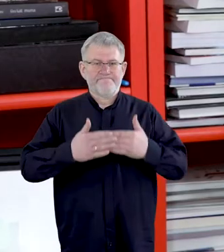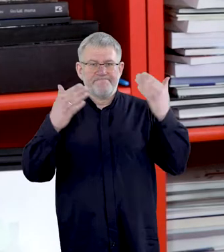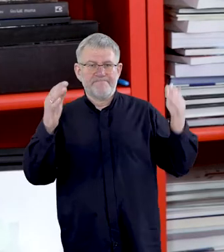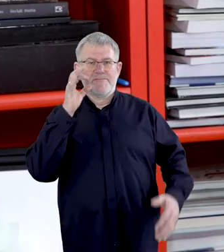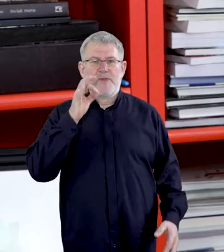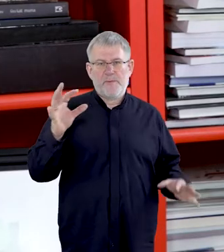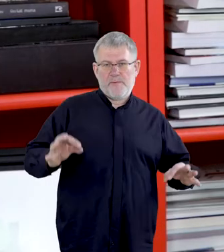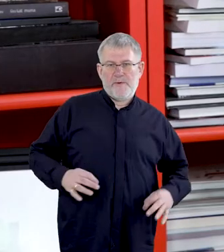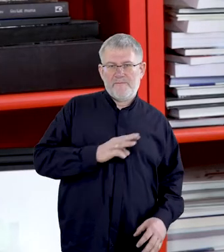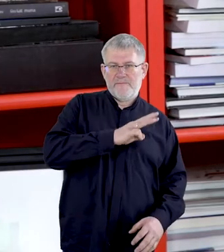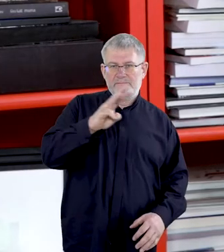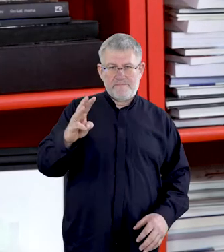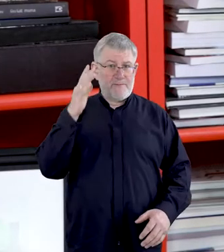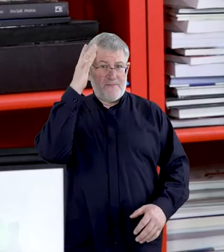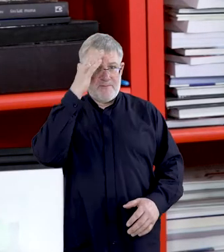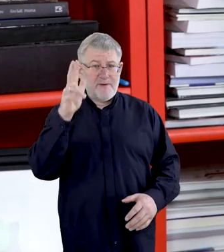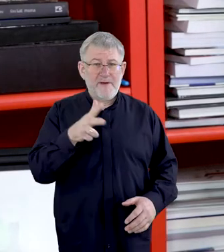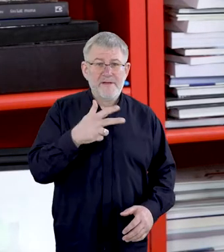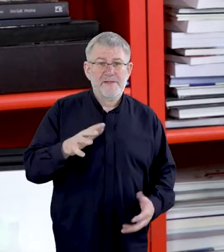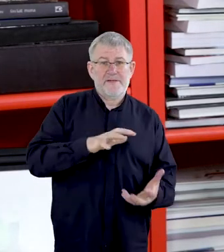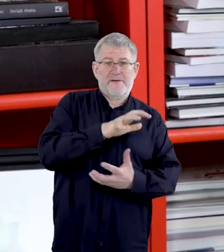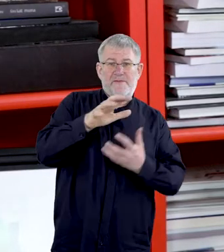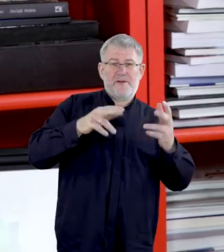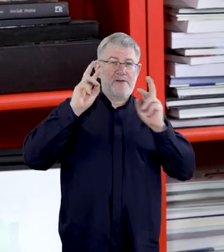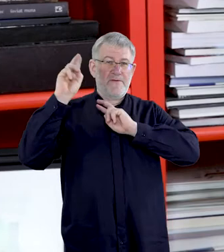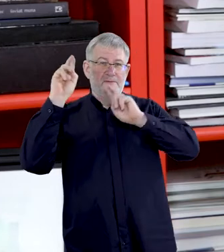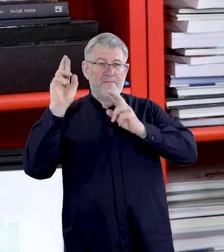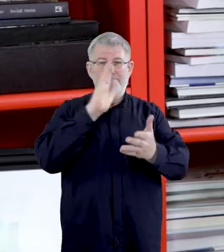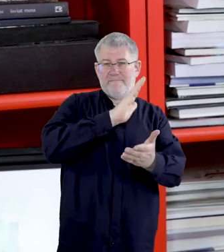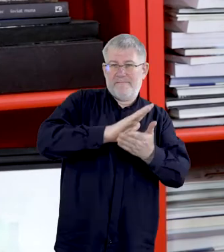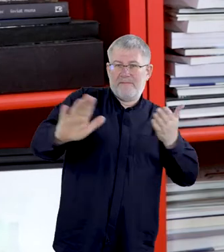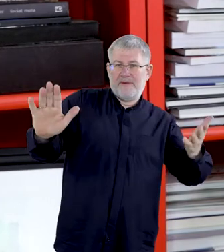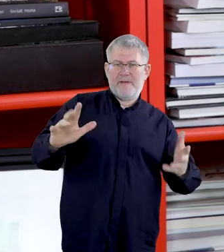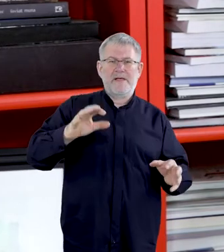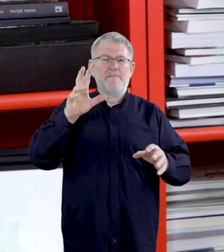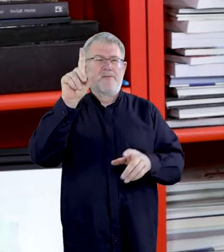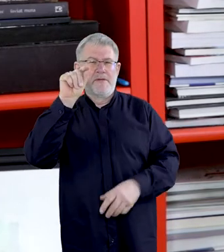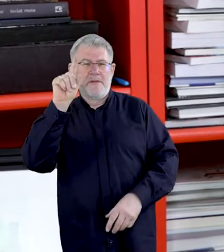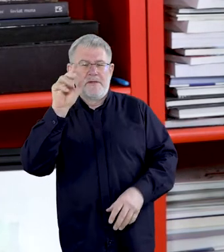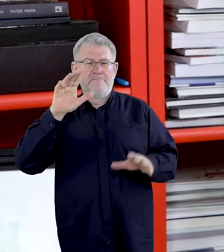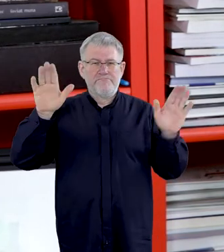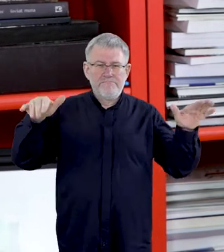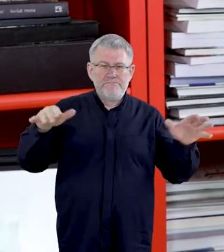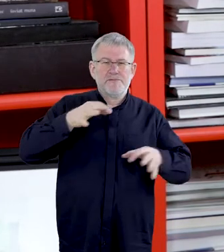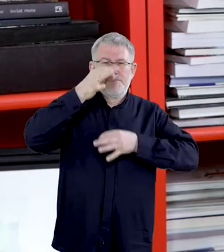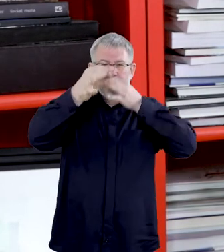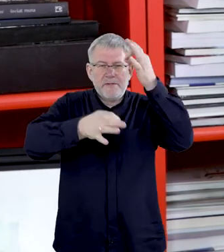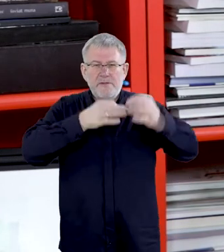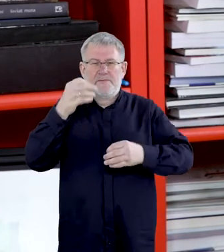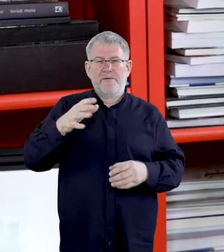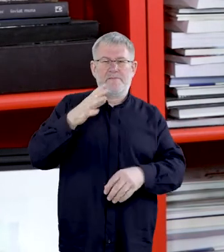Dzień dobry Państwu. Czy wyobrażaliście sobie kiedyś świat bez dźwięku, bez śpiewu ptaków, bez szczekania